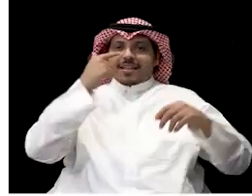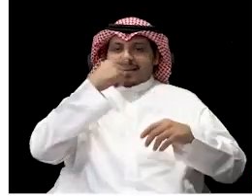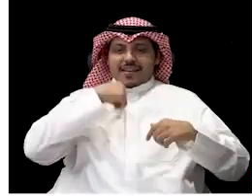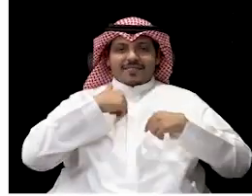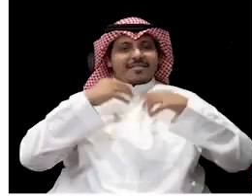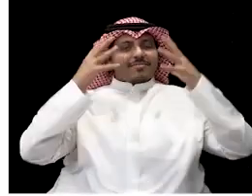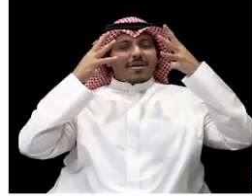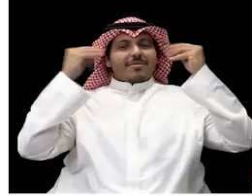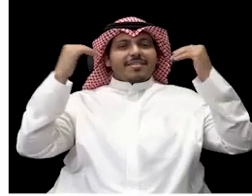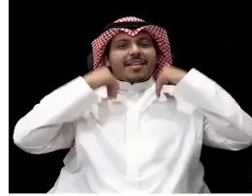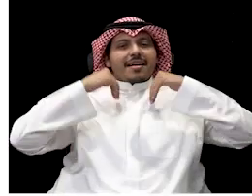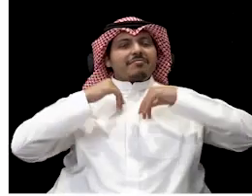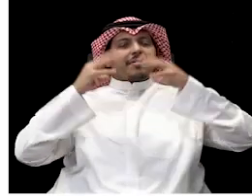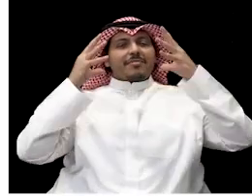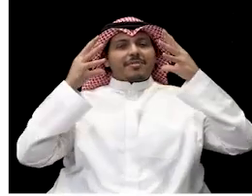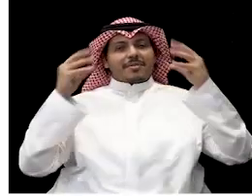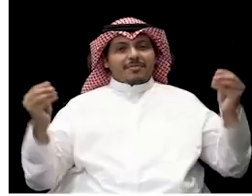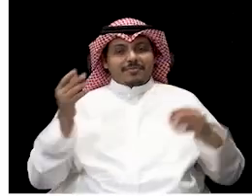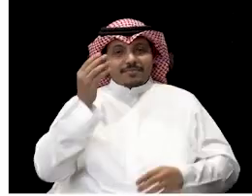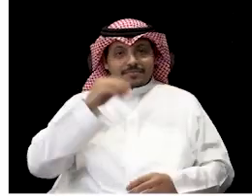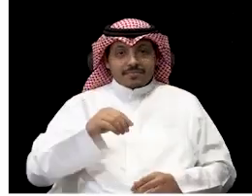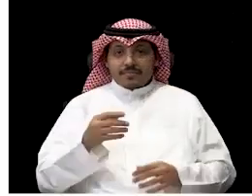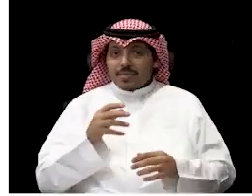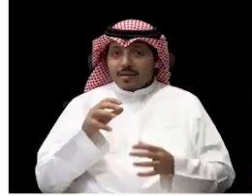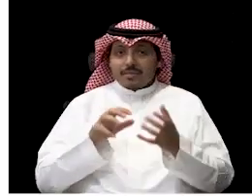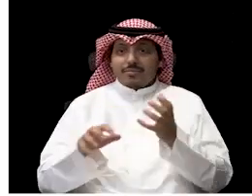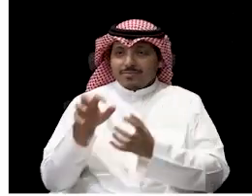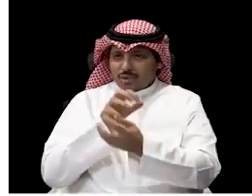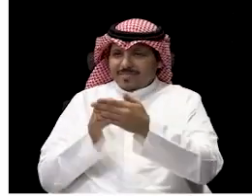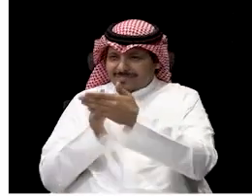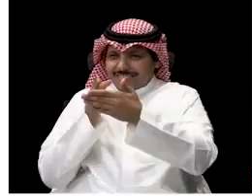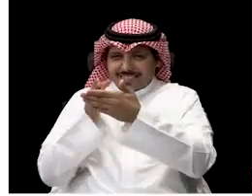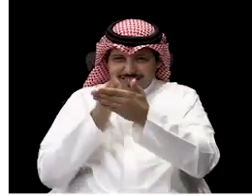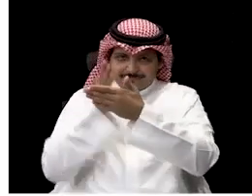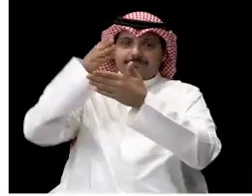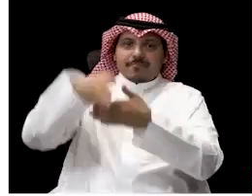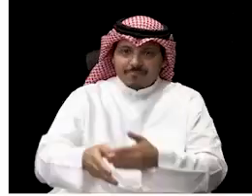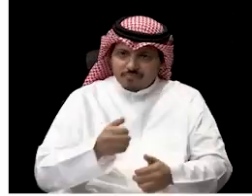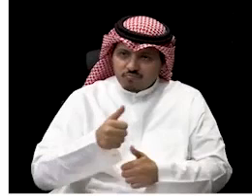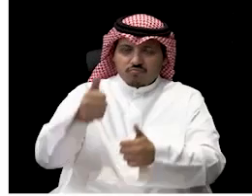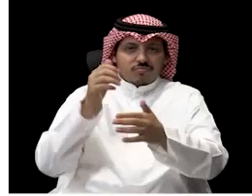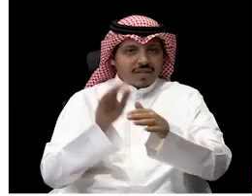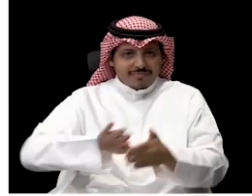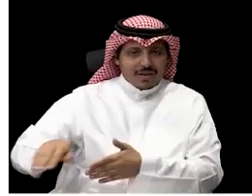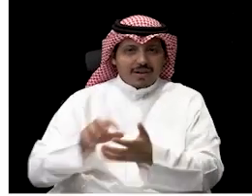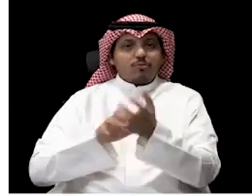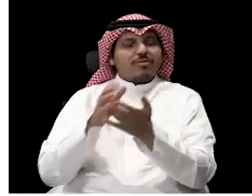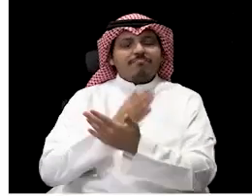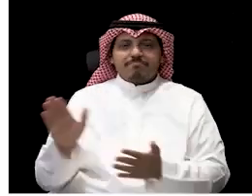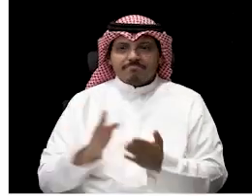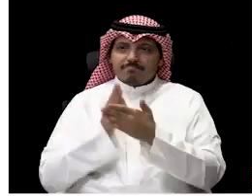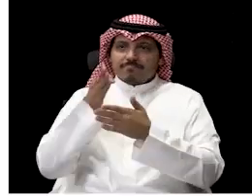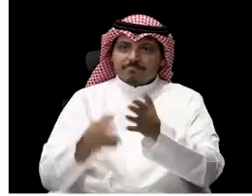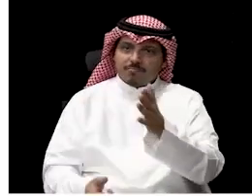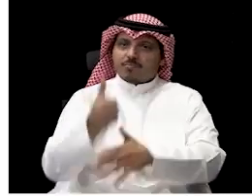بما حققه من نتائج وبما تغلب عليه من تحديات وصعوبات. تلاحظ معي عزيزي الطالب عزيزتي